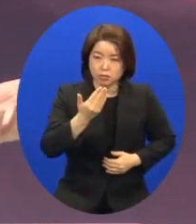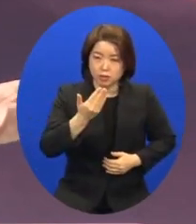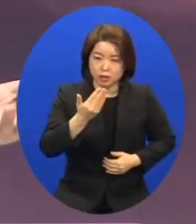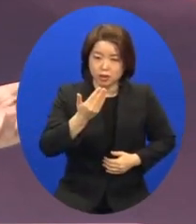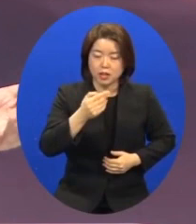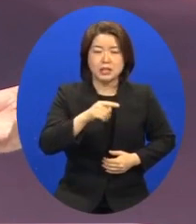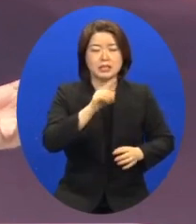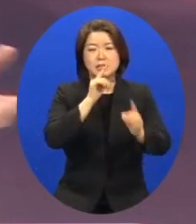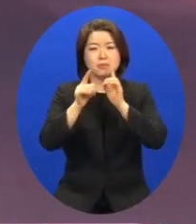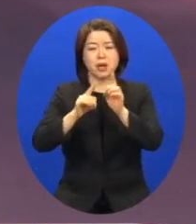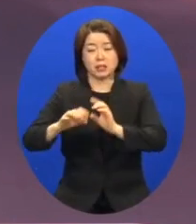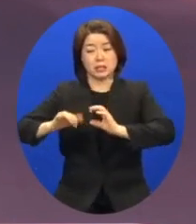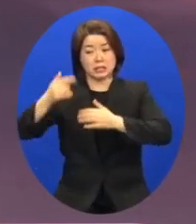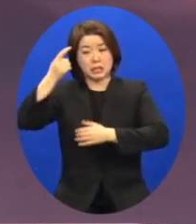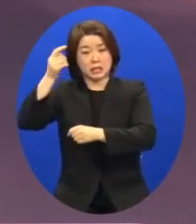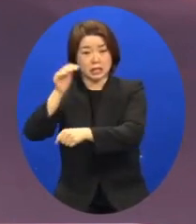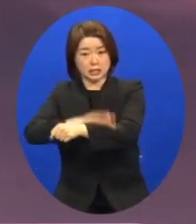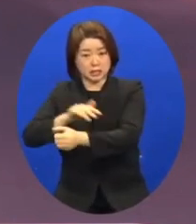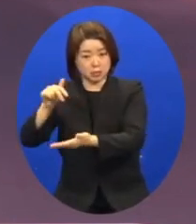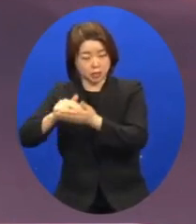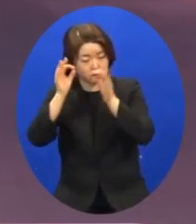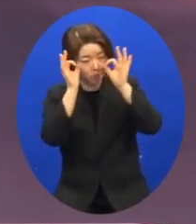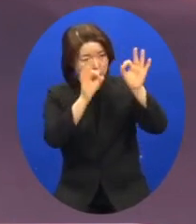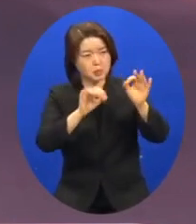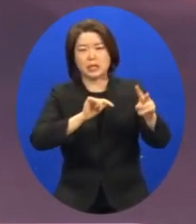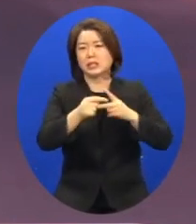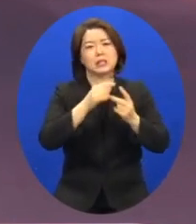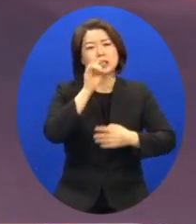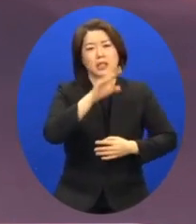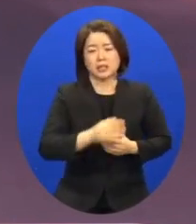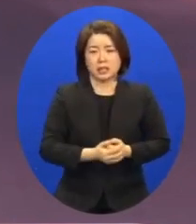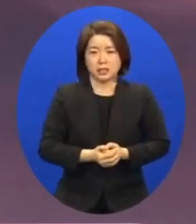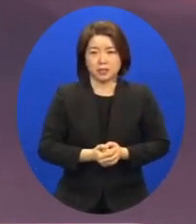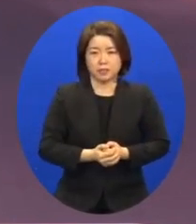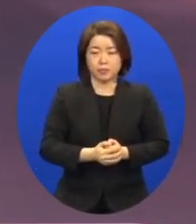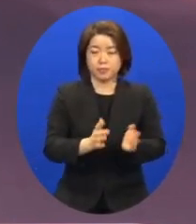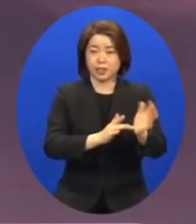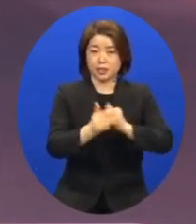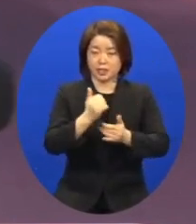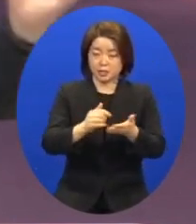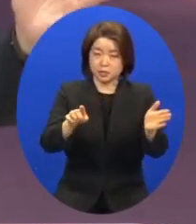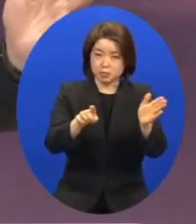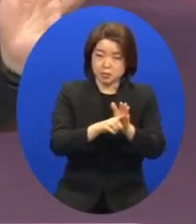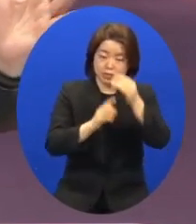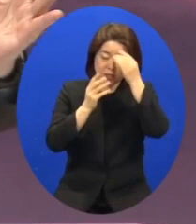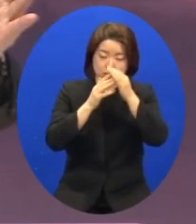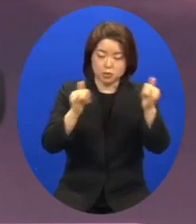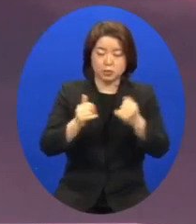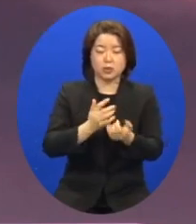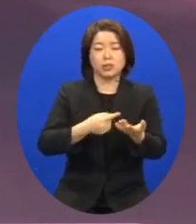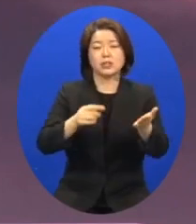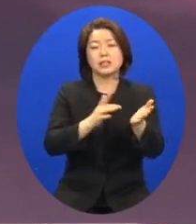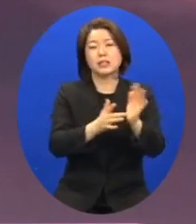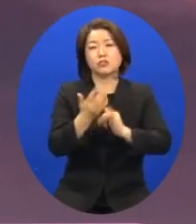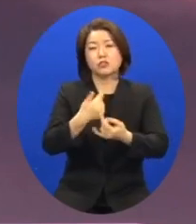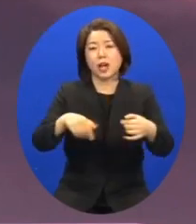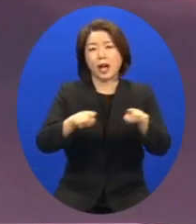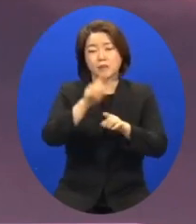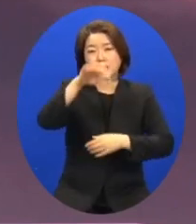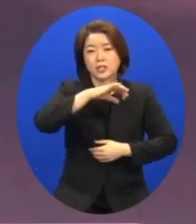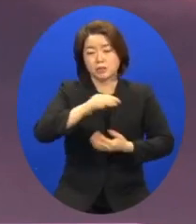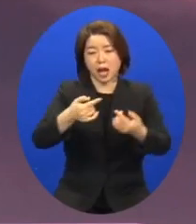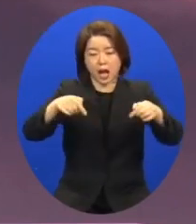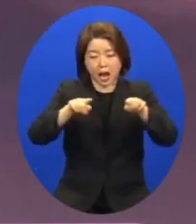것입니다 예수를 믿는 성도는 예수님과 함께 십자가에서 같이 죽었고 이제는 예수님의